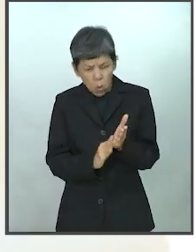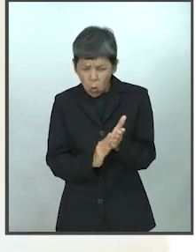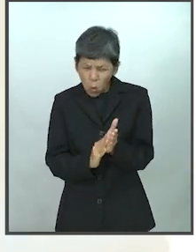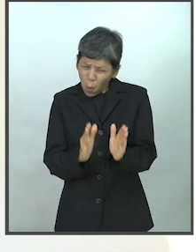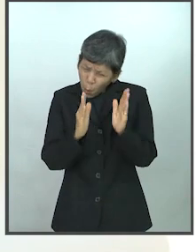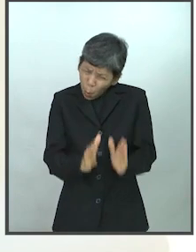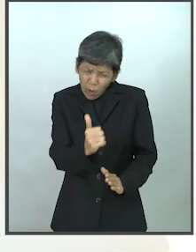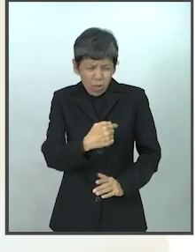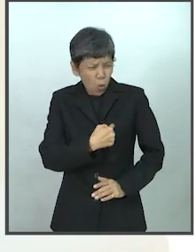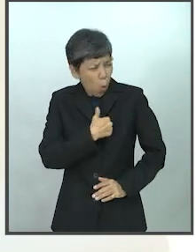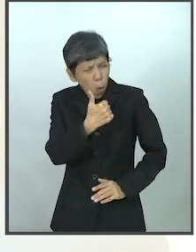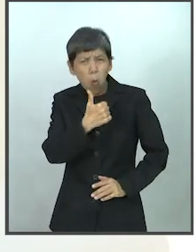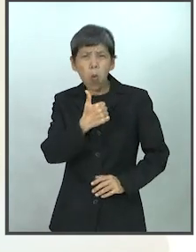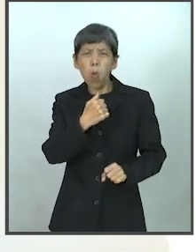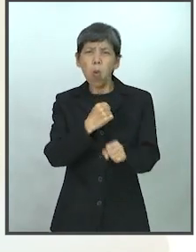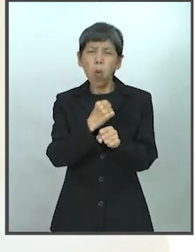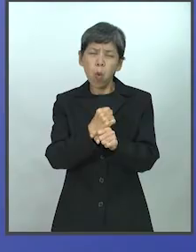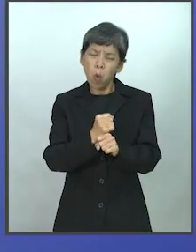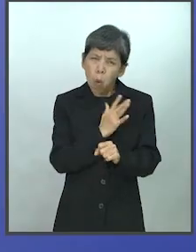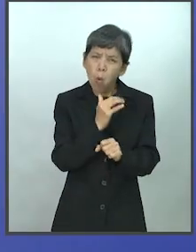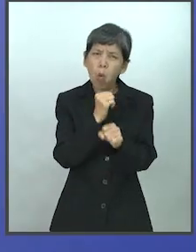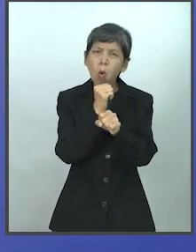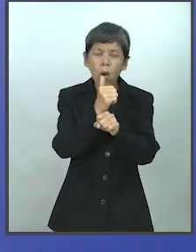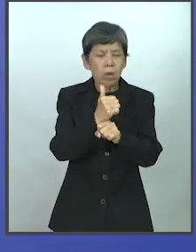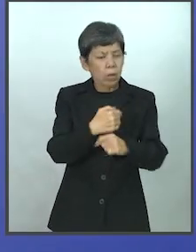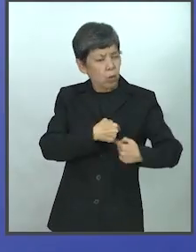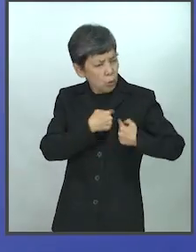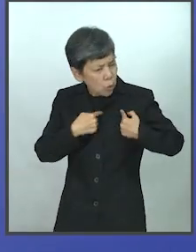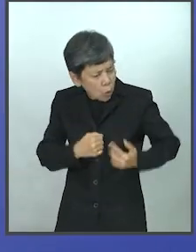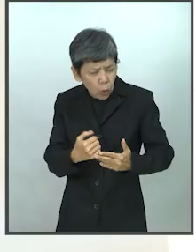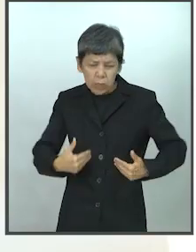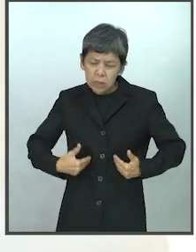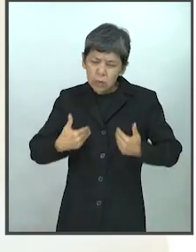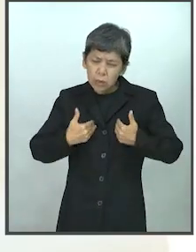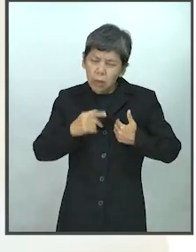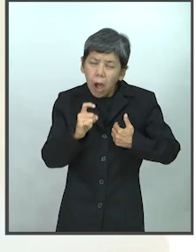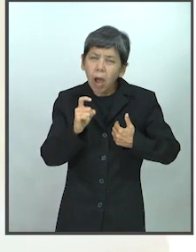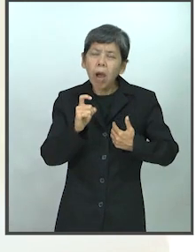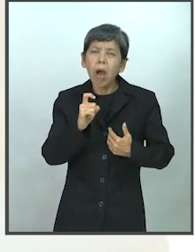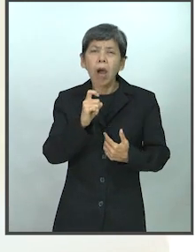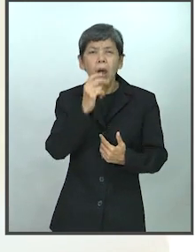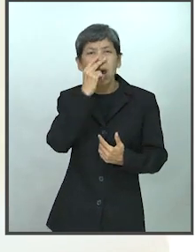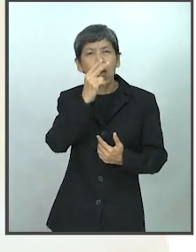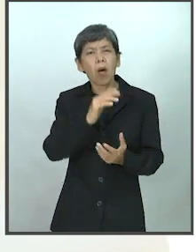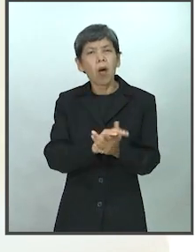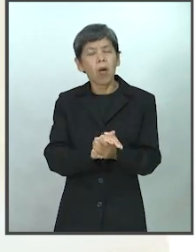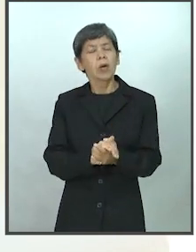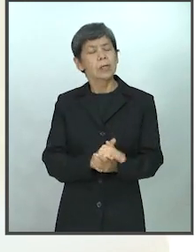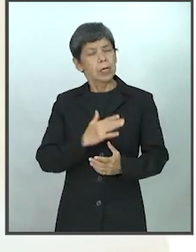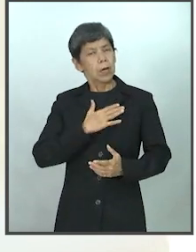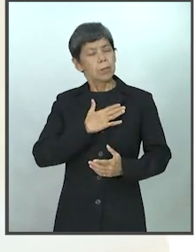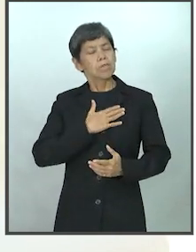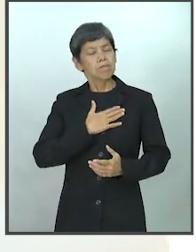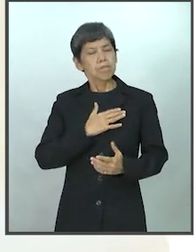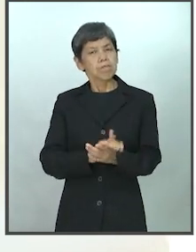องในหัวใจของเขาเขากล้าหาญขนาดนั้นนะเสียสละได้แม้กระทั่งชีวิตเนี่ยเมื่อสบโอกาสจ